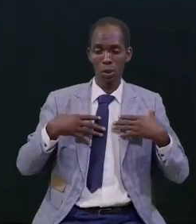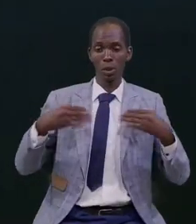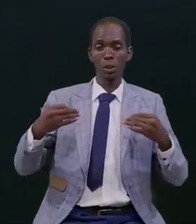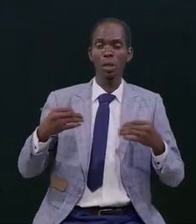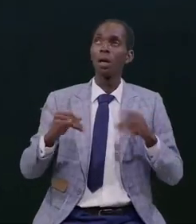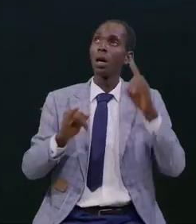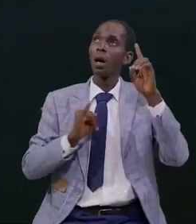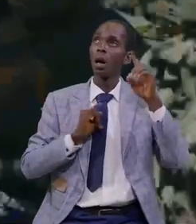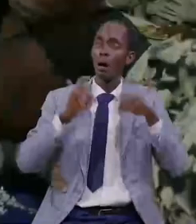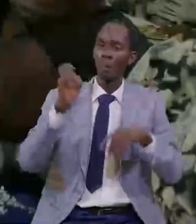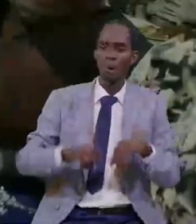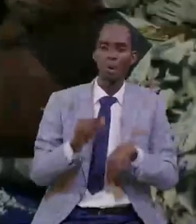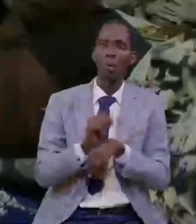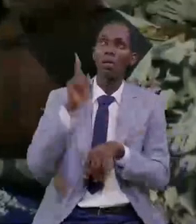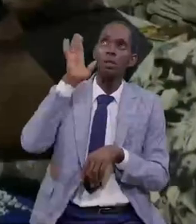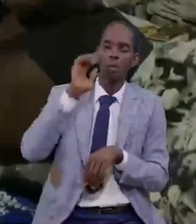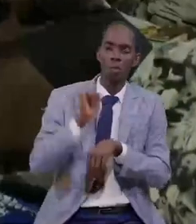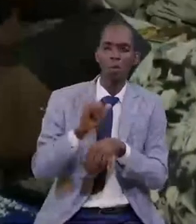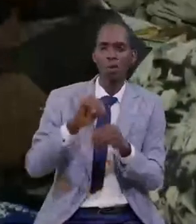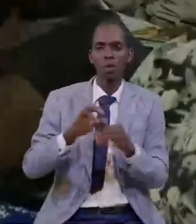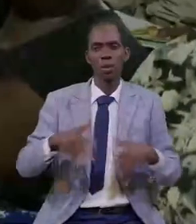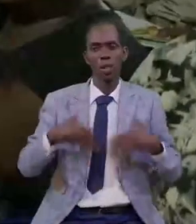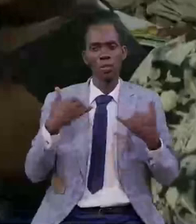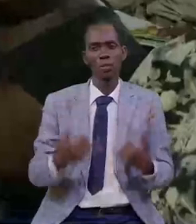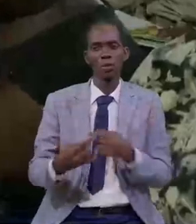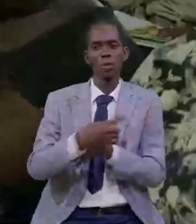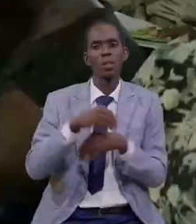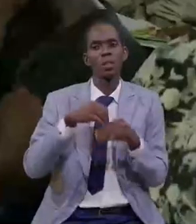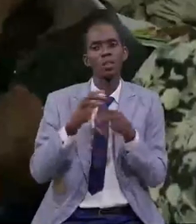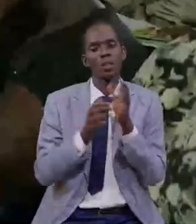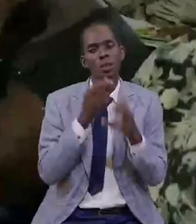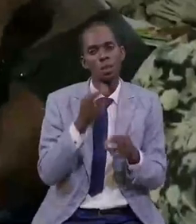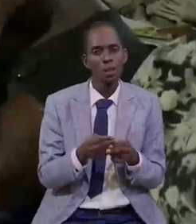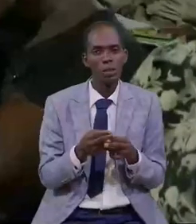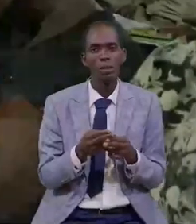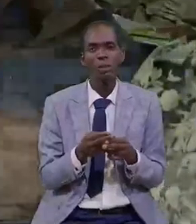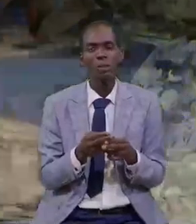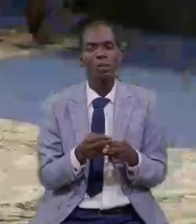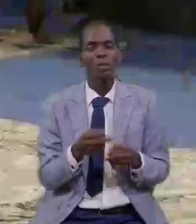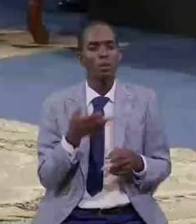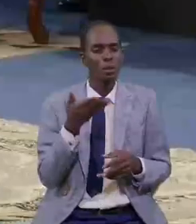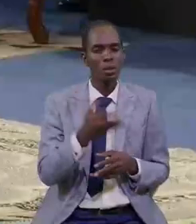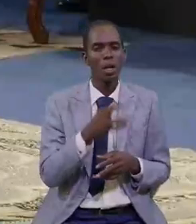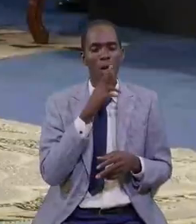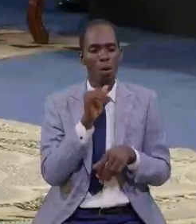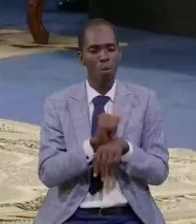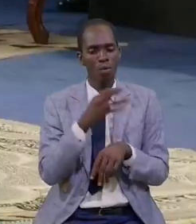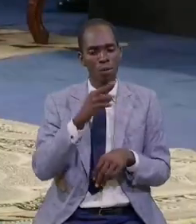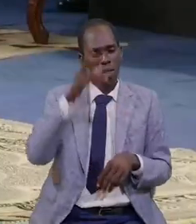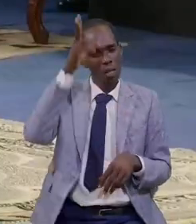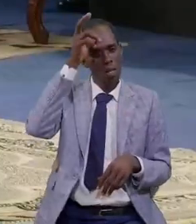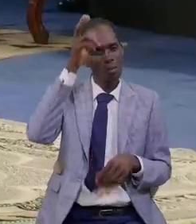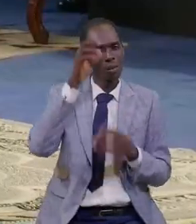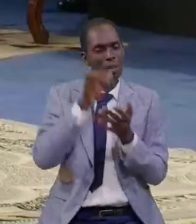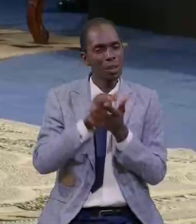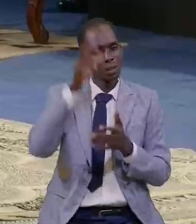je dois faire et il agira dans ta vie aujourd'hui ce sont il y a des œufs du diable que le diable a